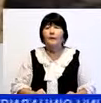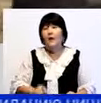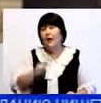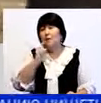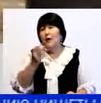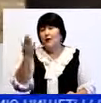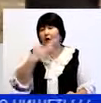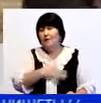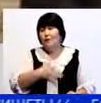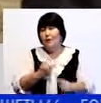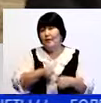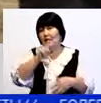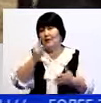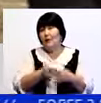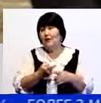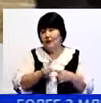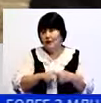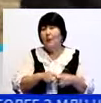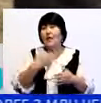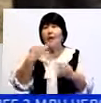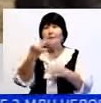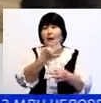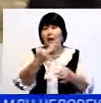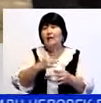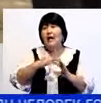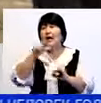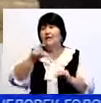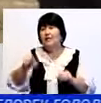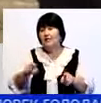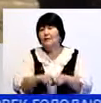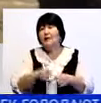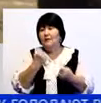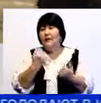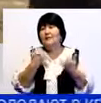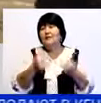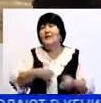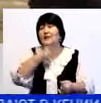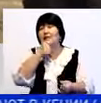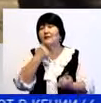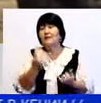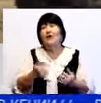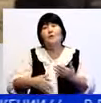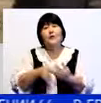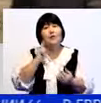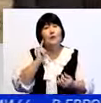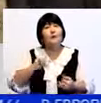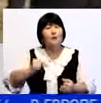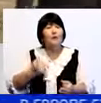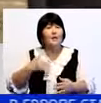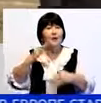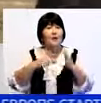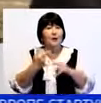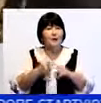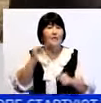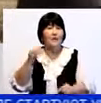Молодежь давно волновала этот вопрос. Поэтому, посоветовавшись с односельчанами, с благословения старших, при поддержке молодежи и коллег, мы построили